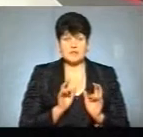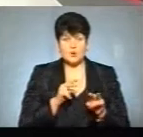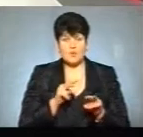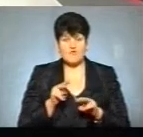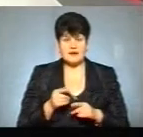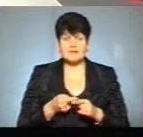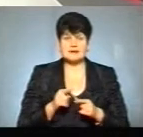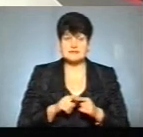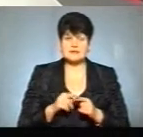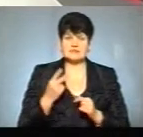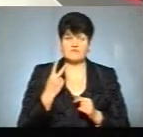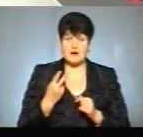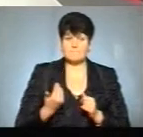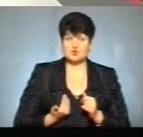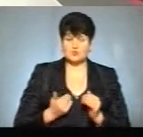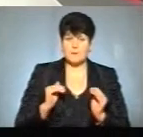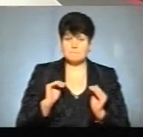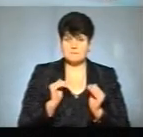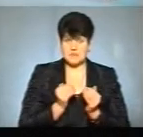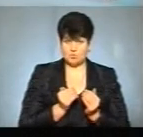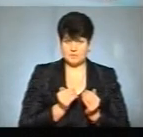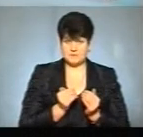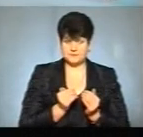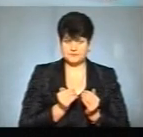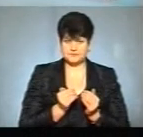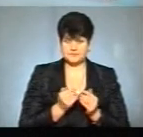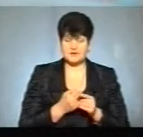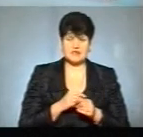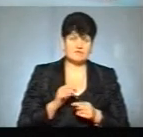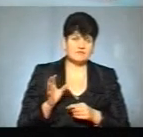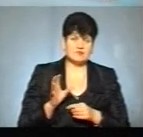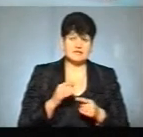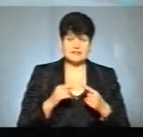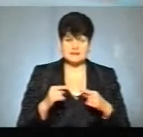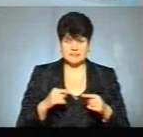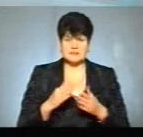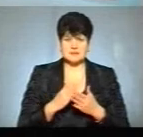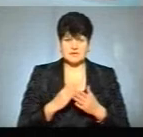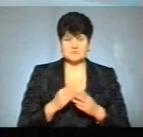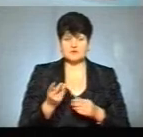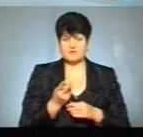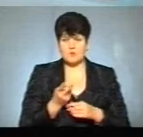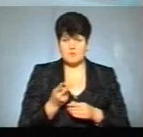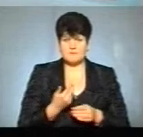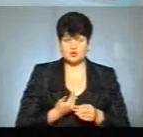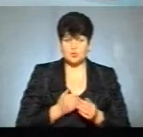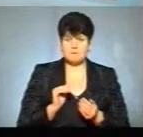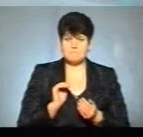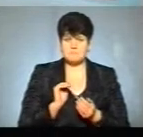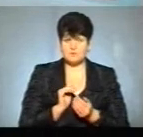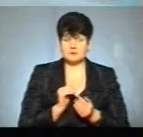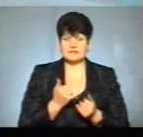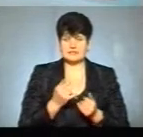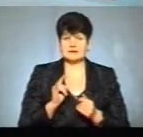вже складає 2 прожиткових мінімуми. І всіма, і різниця, є різниця між 2 прожитковими мінімумами для